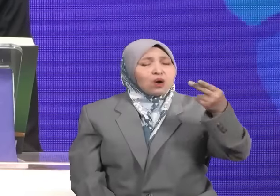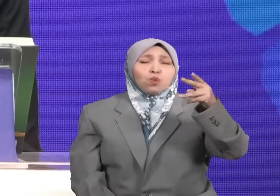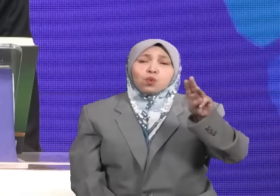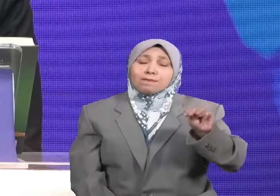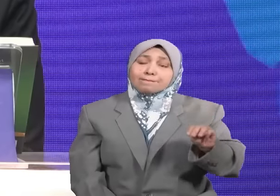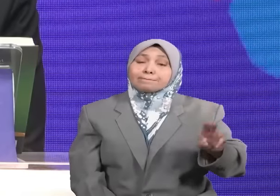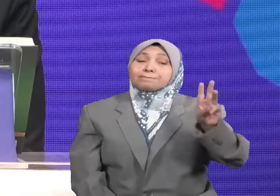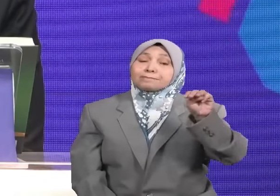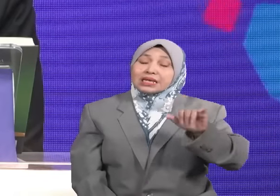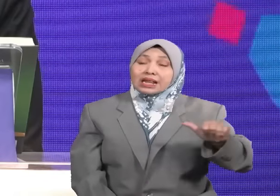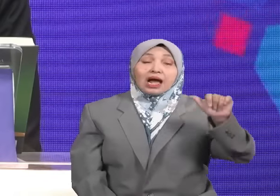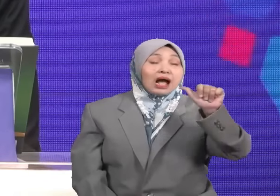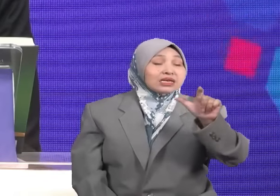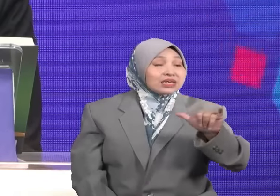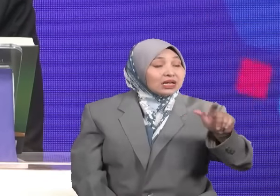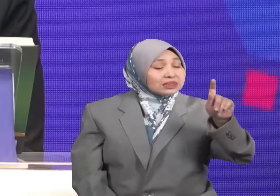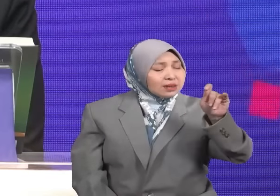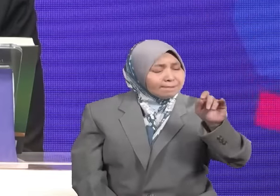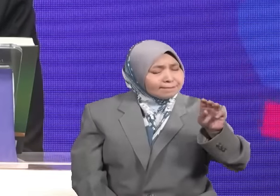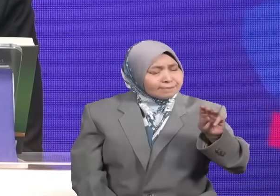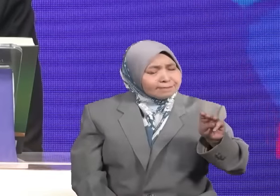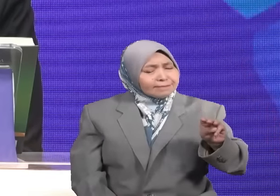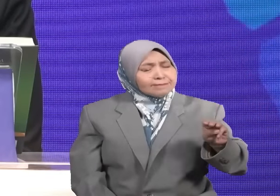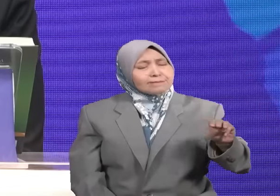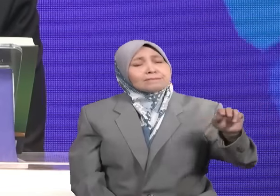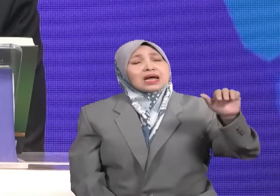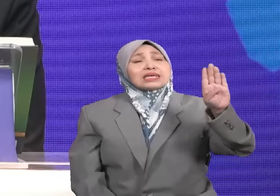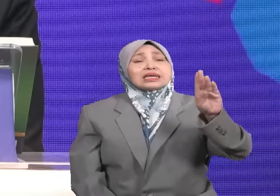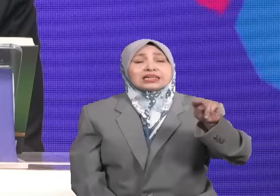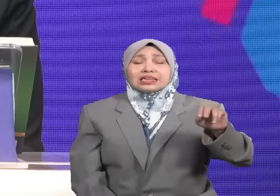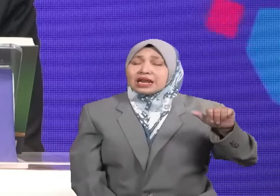آتَيْنَاهُمْ مِنْ آيَةٍ